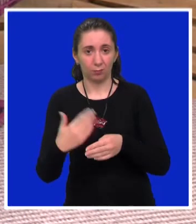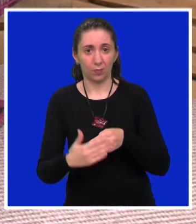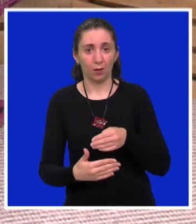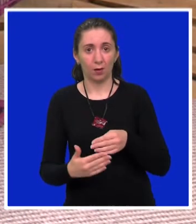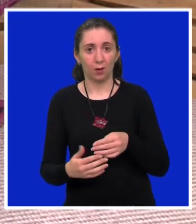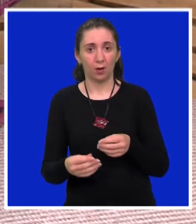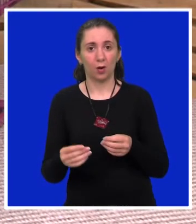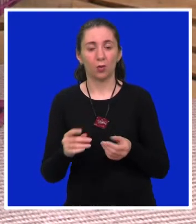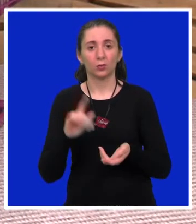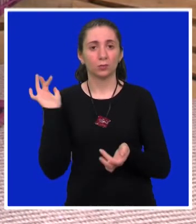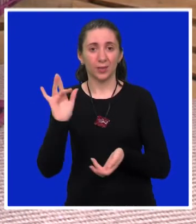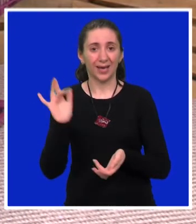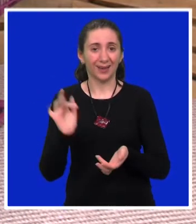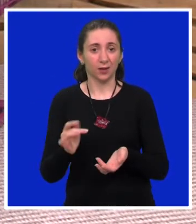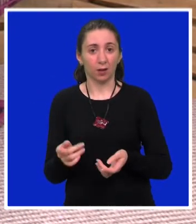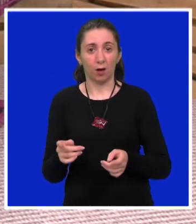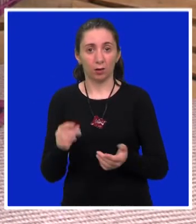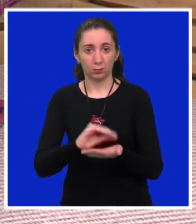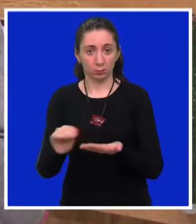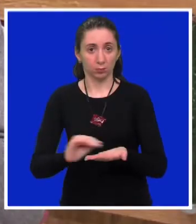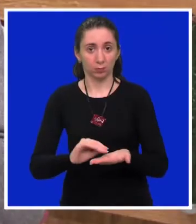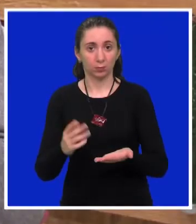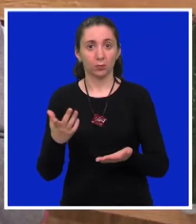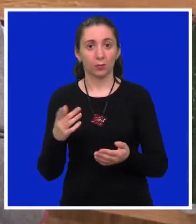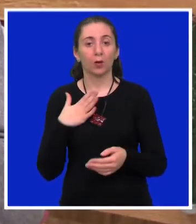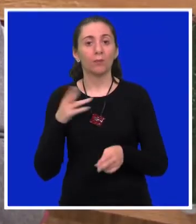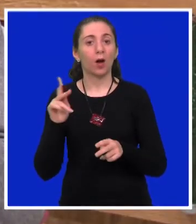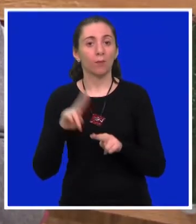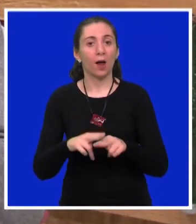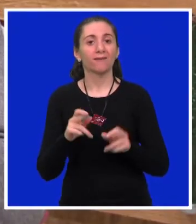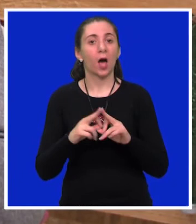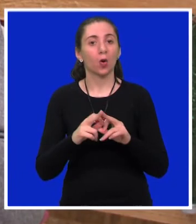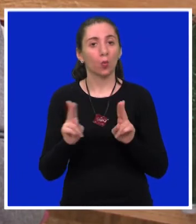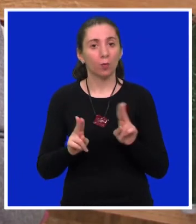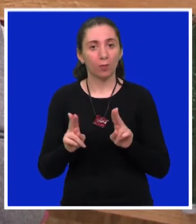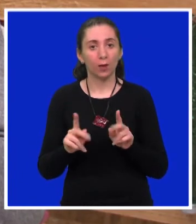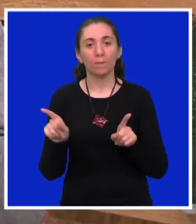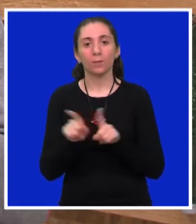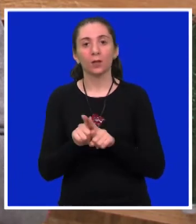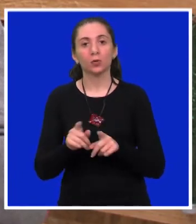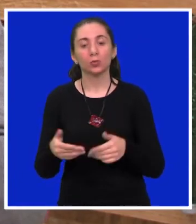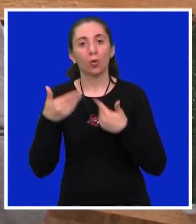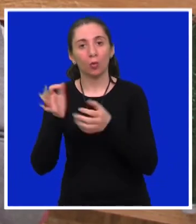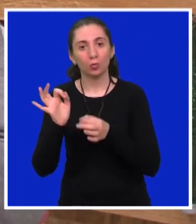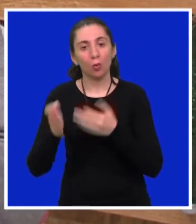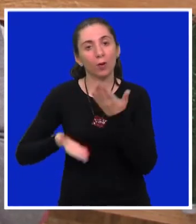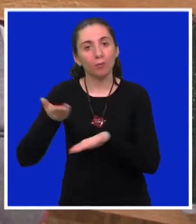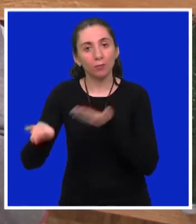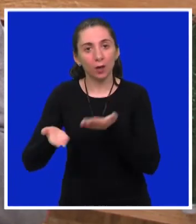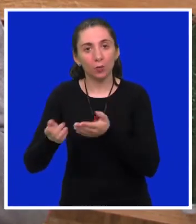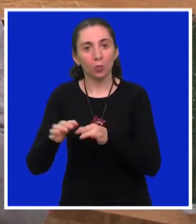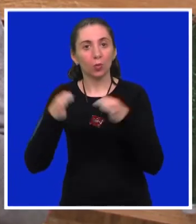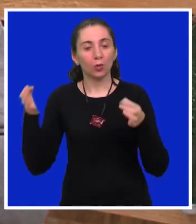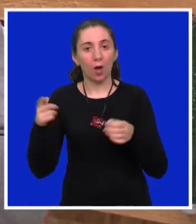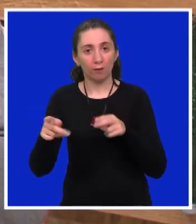koncu argumentiranu kritiku. Isto tako očekujem konstruktivne